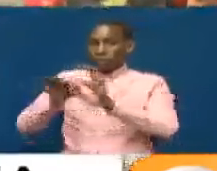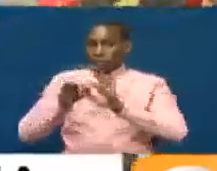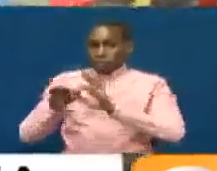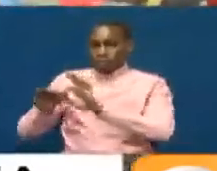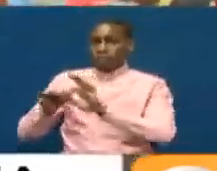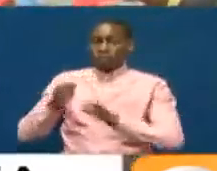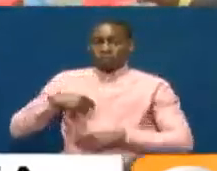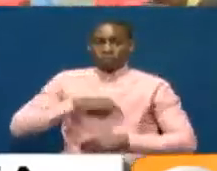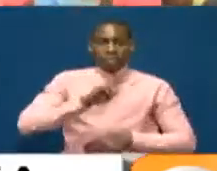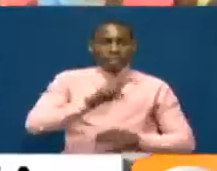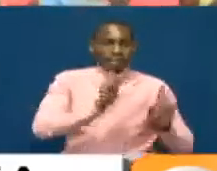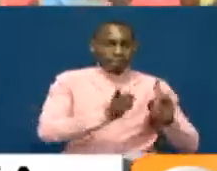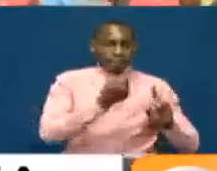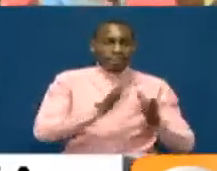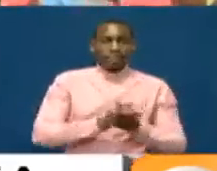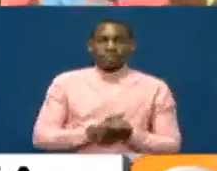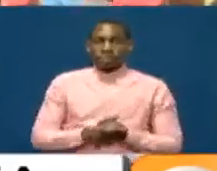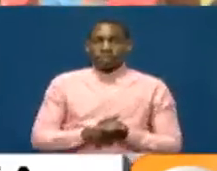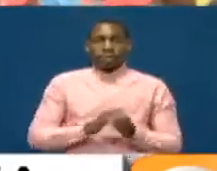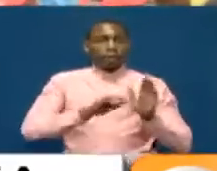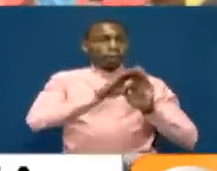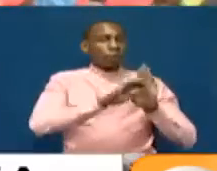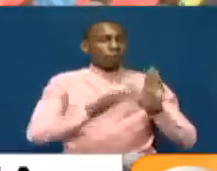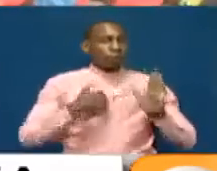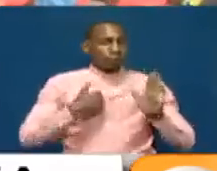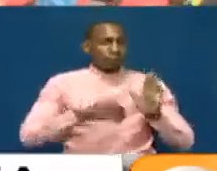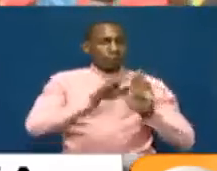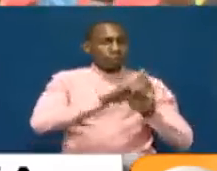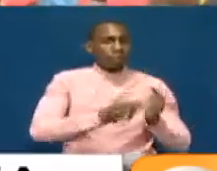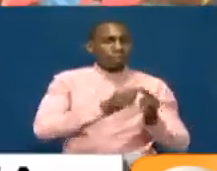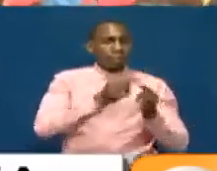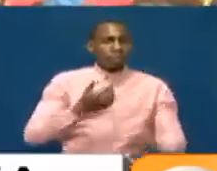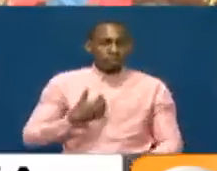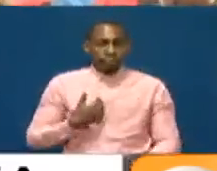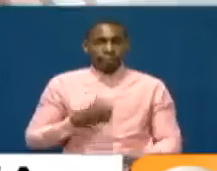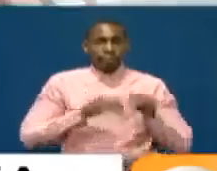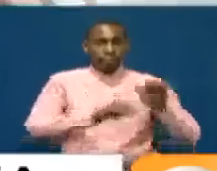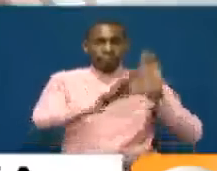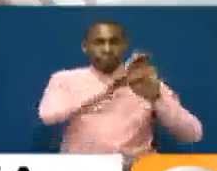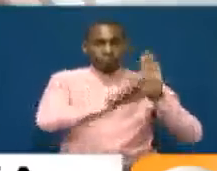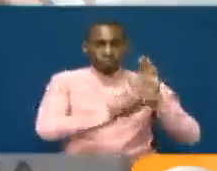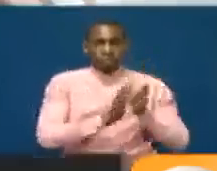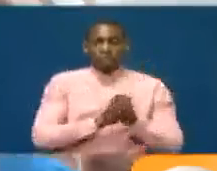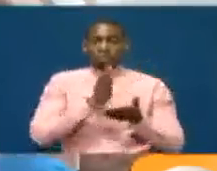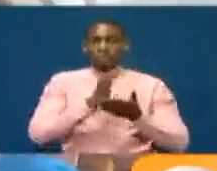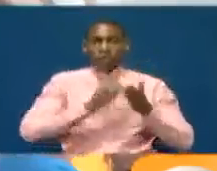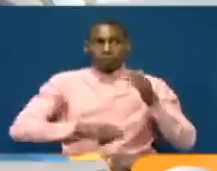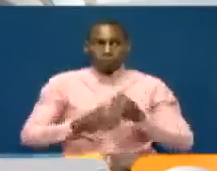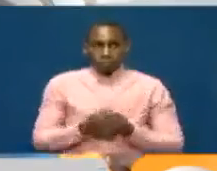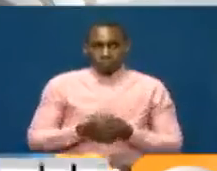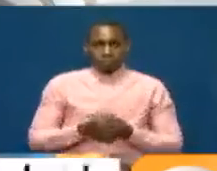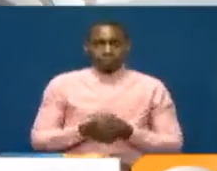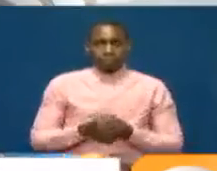sisi kama Kenya Kwanza tuko na mpango maalum ya kikatiba ya kuhakikisha ya